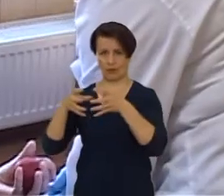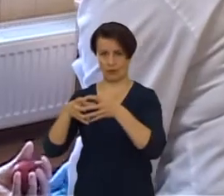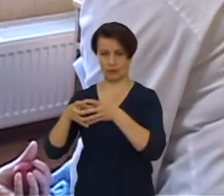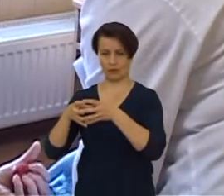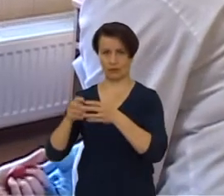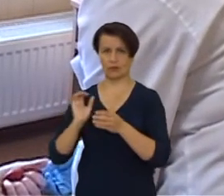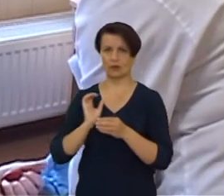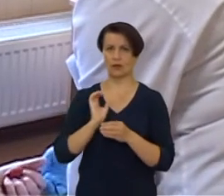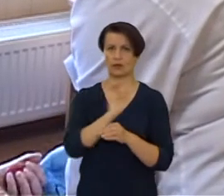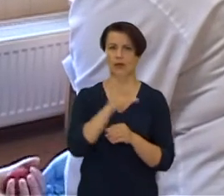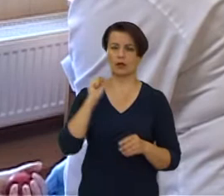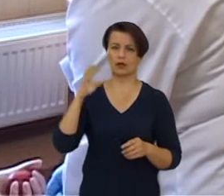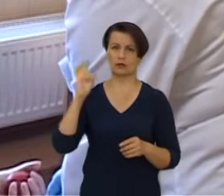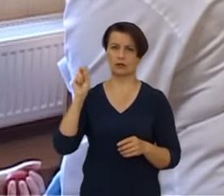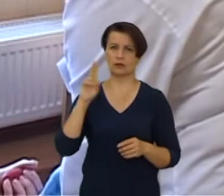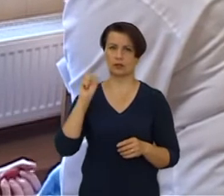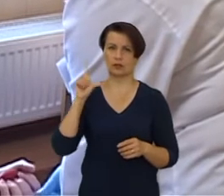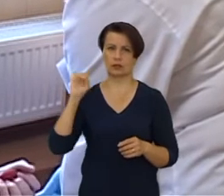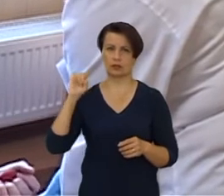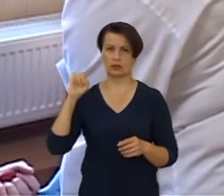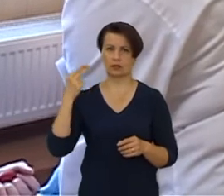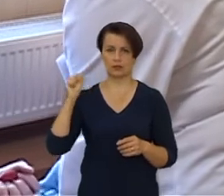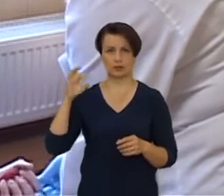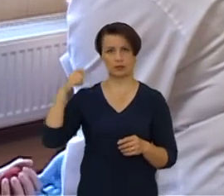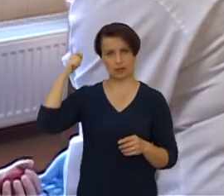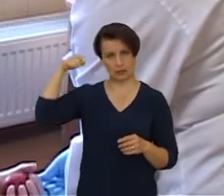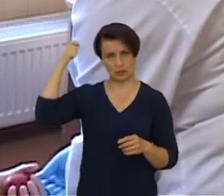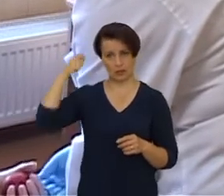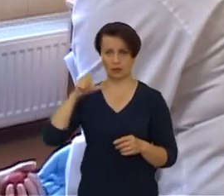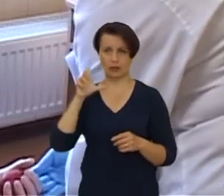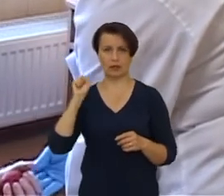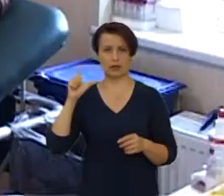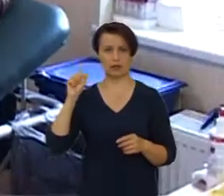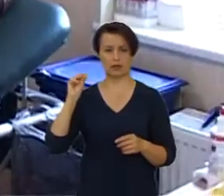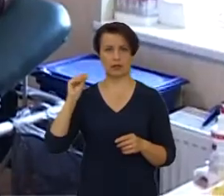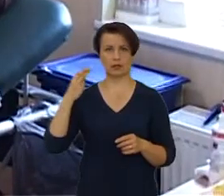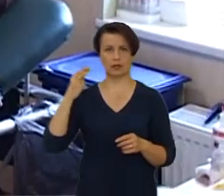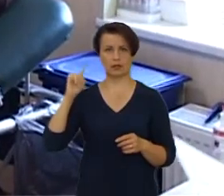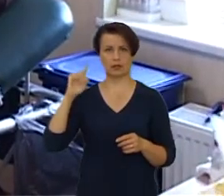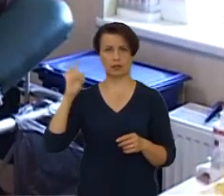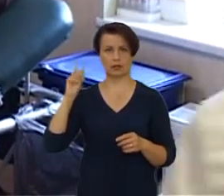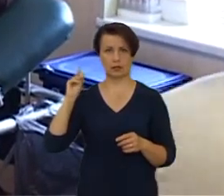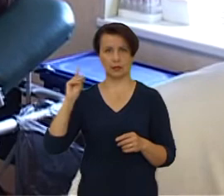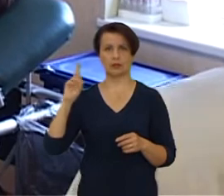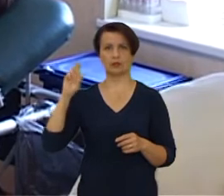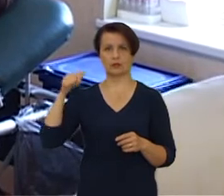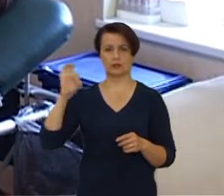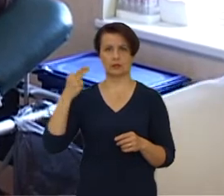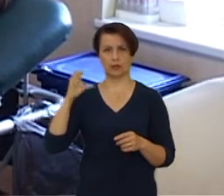išsiųsti vieną mūsų bendruomenės mergaitę, tai yra Džalino gimnazistė Rusnė Lapienytė,